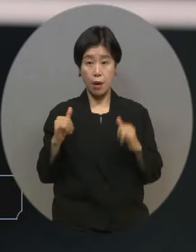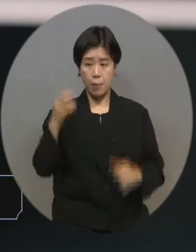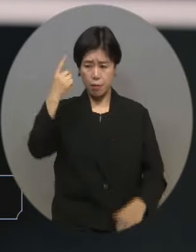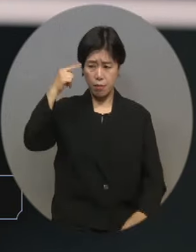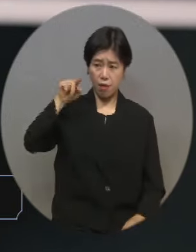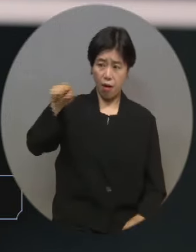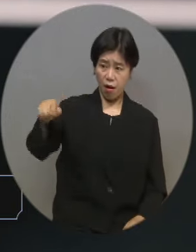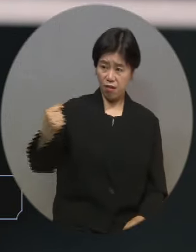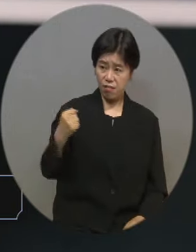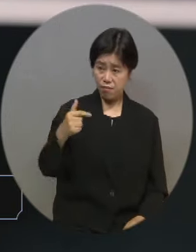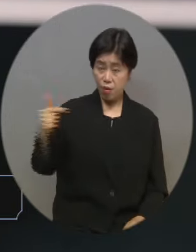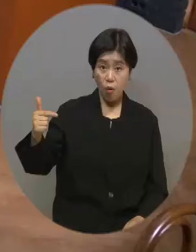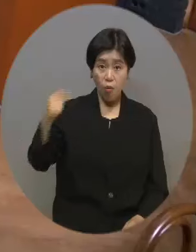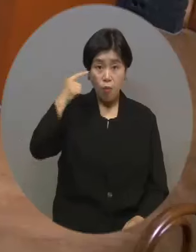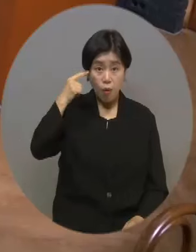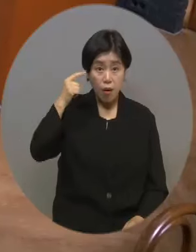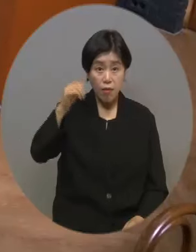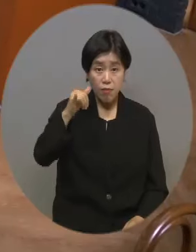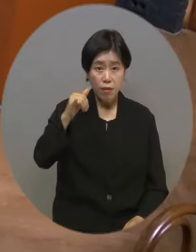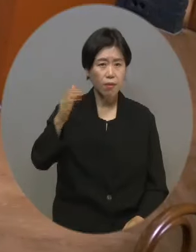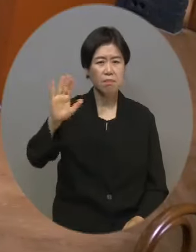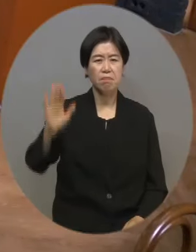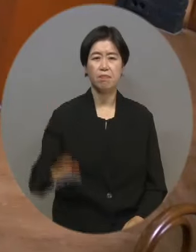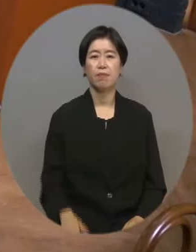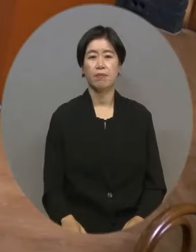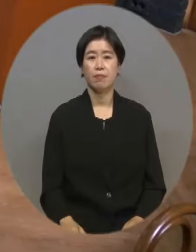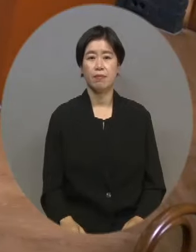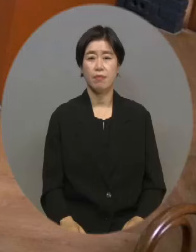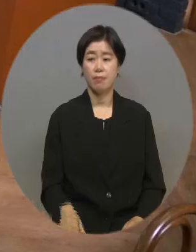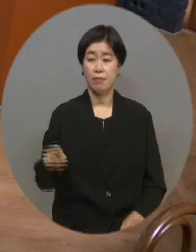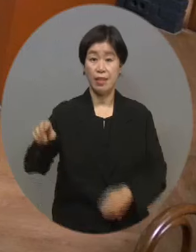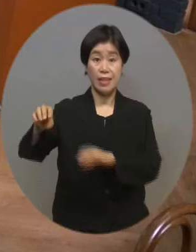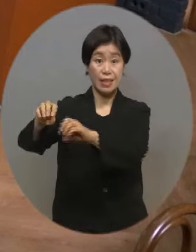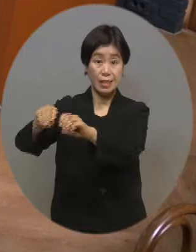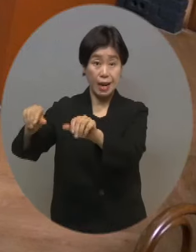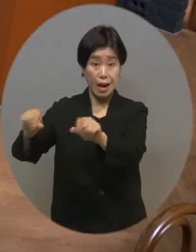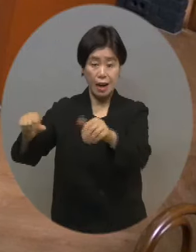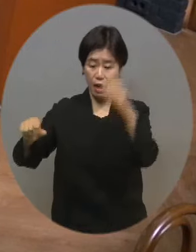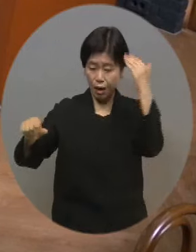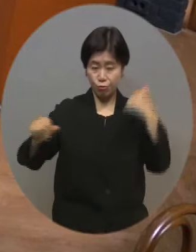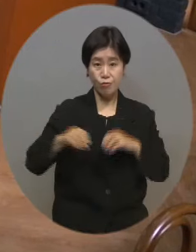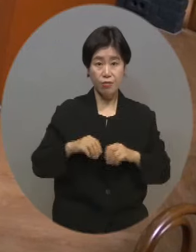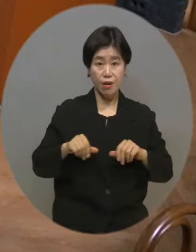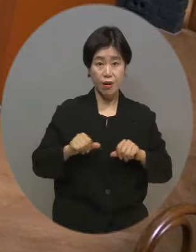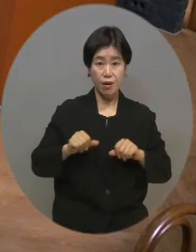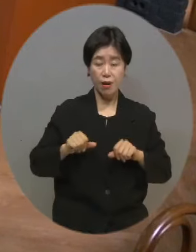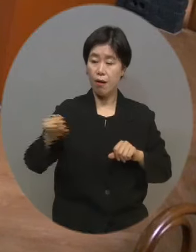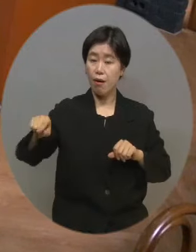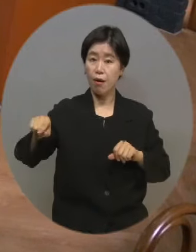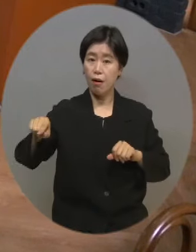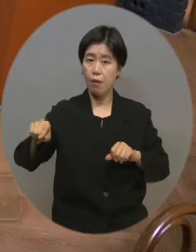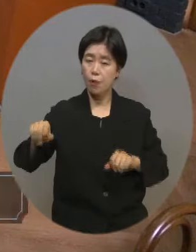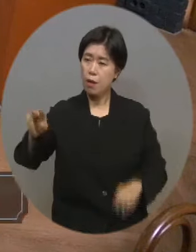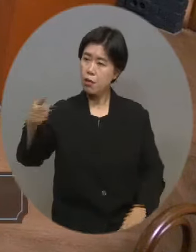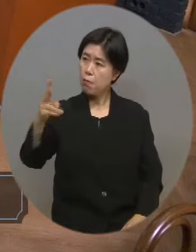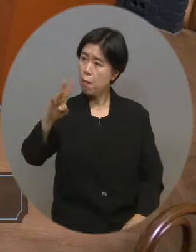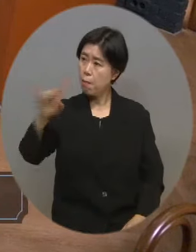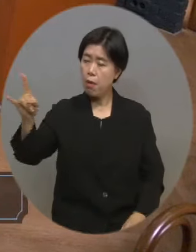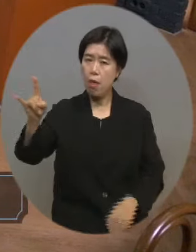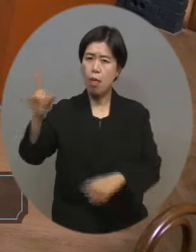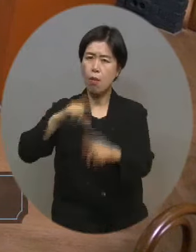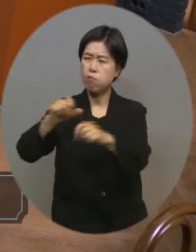무슨 강대국으로 치는데 그 러시아가 우리나라보다 땅 넓이가 뭐 엄청 거의 한 크죠. 예. 200배 되는 네. 나라인데 네. 그런데